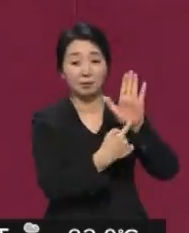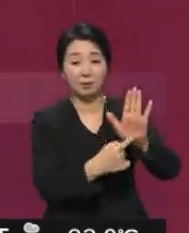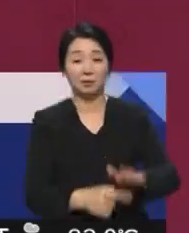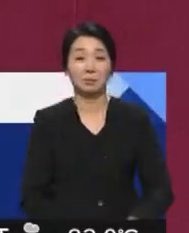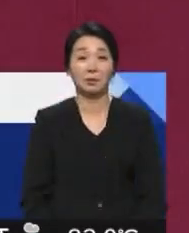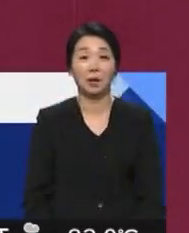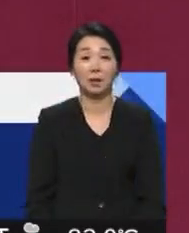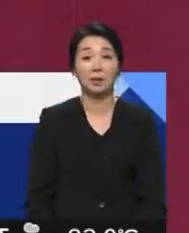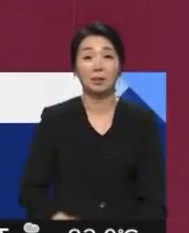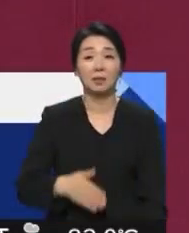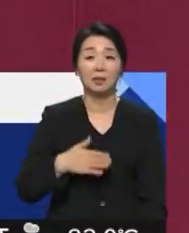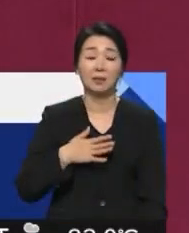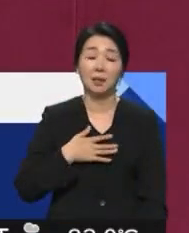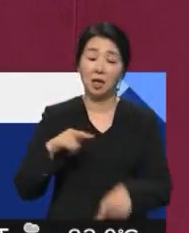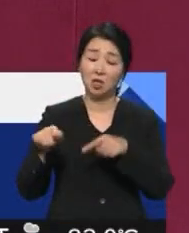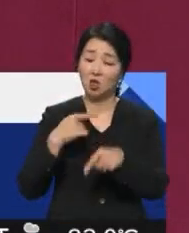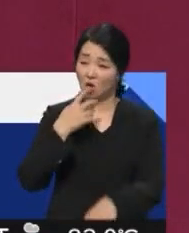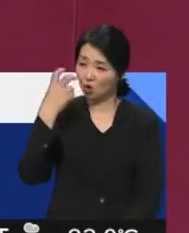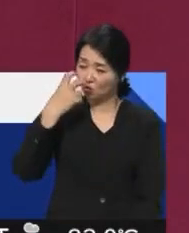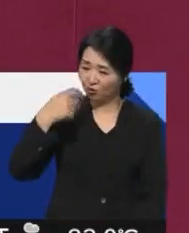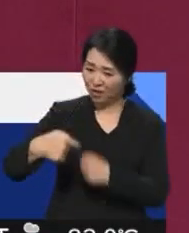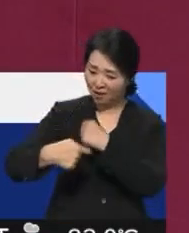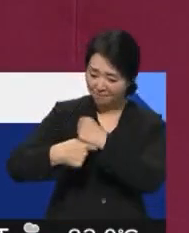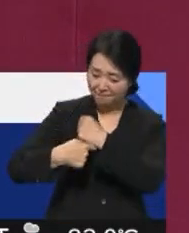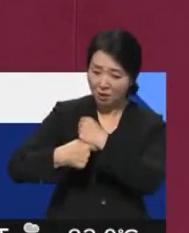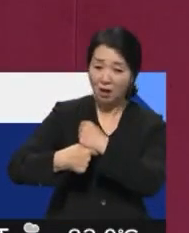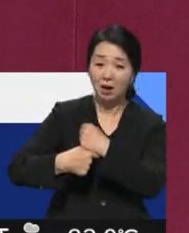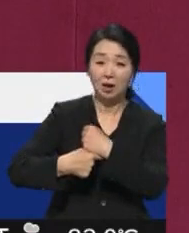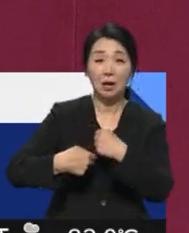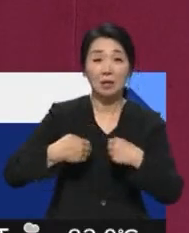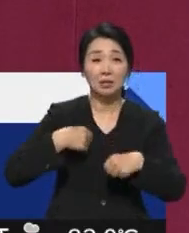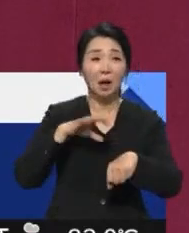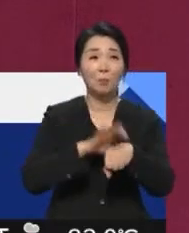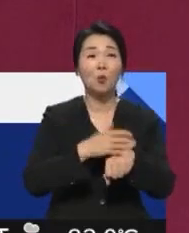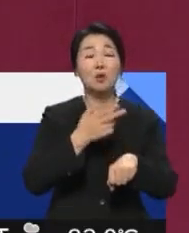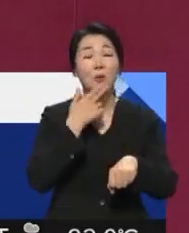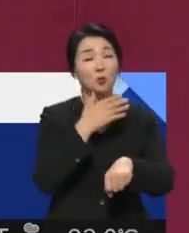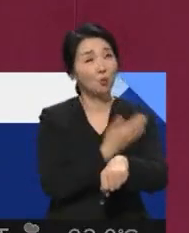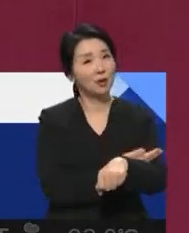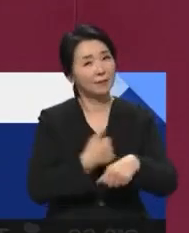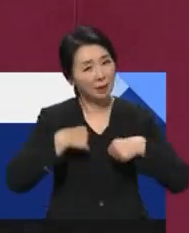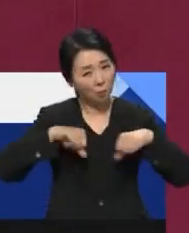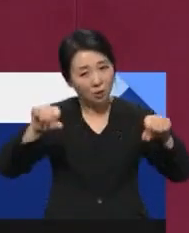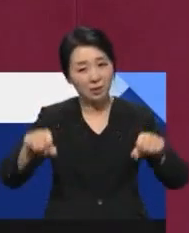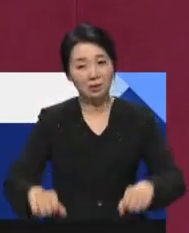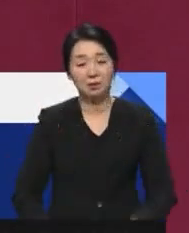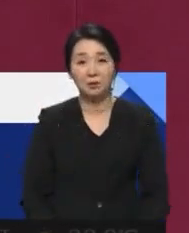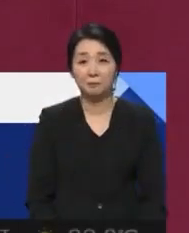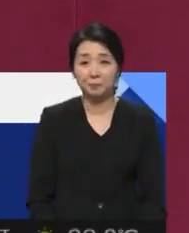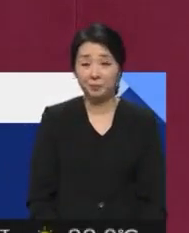저에 대한 정치 수사에 대해서 불체포 권리를 포기하겠습니다.